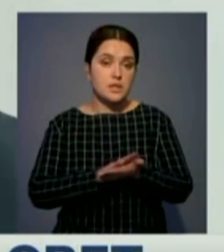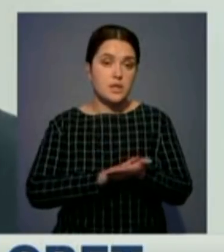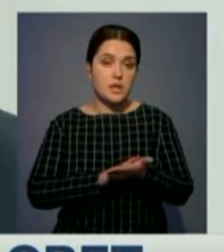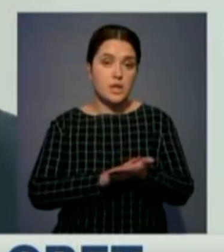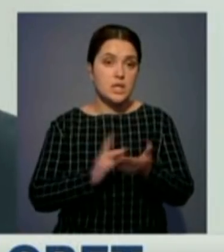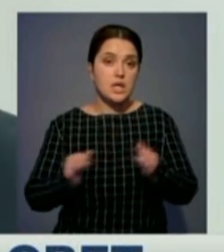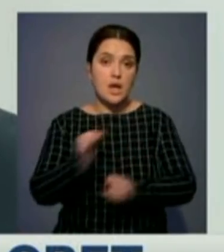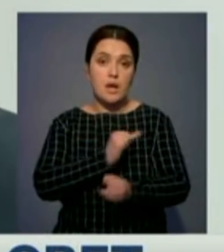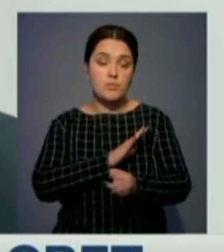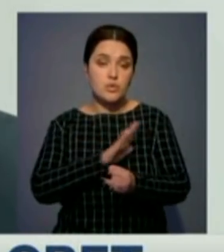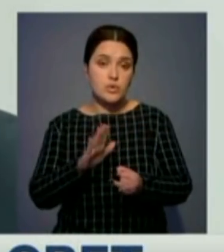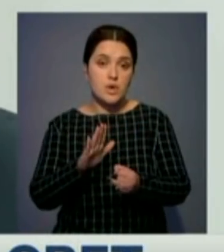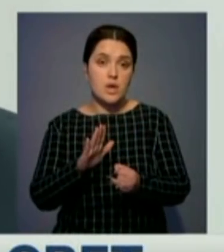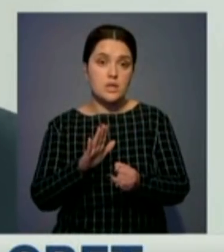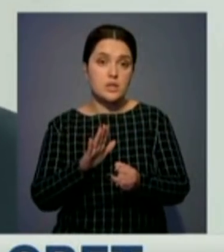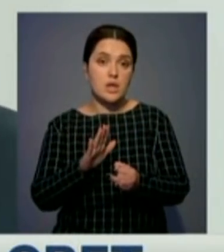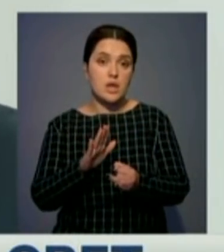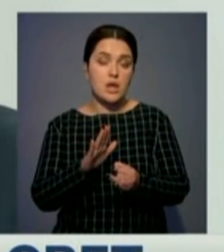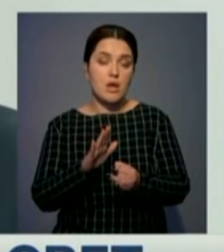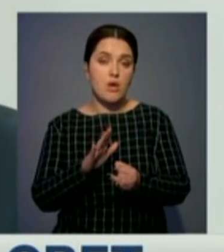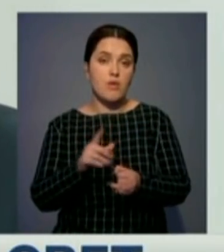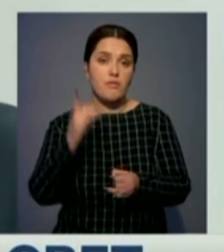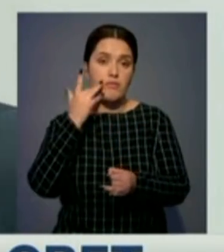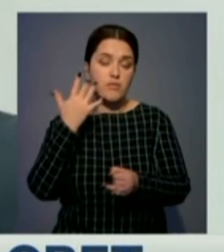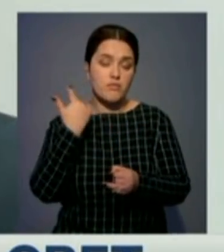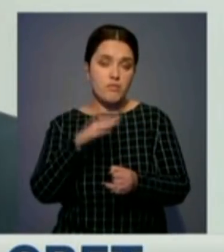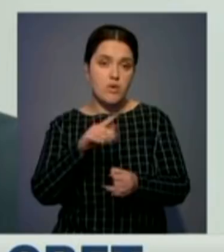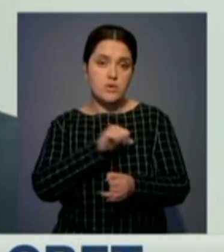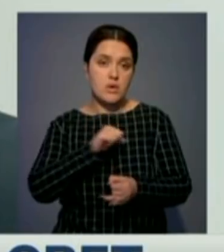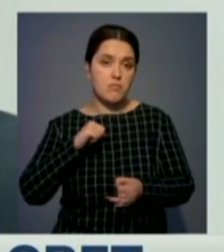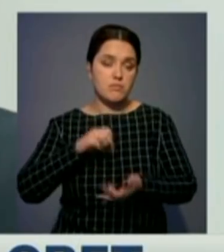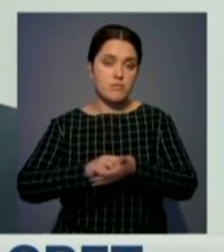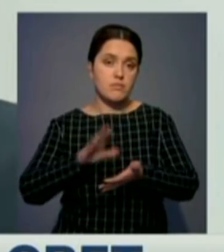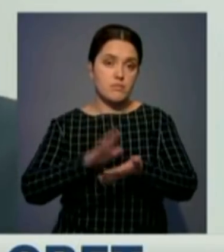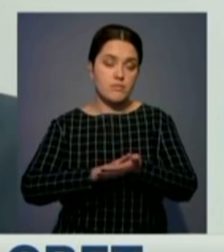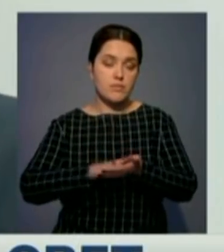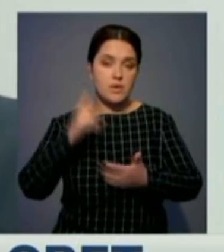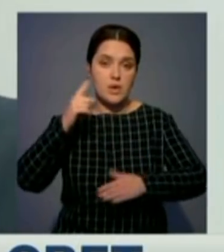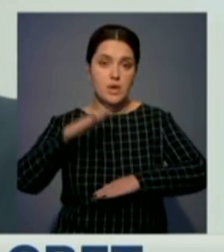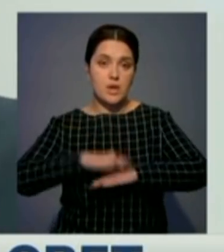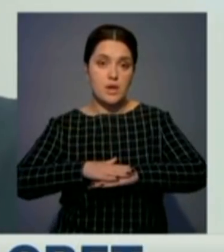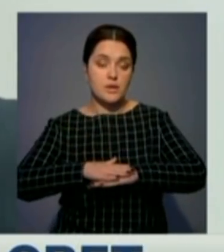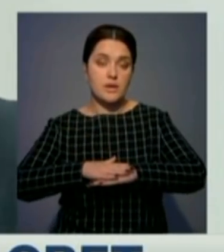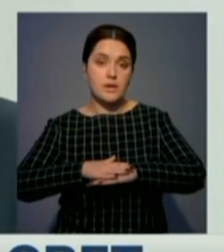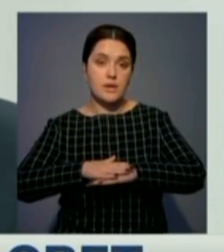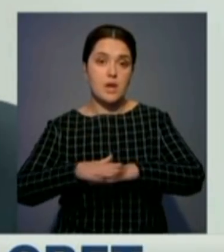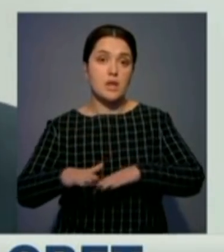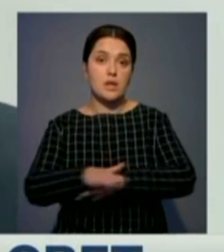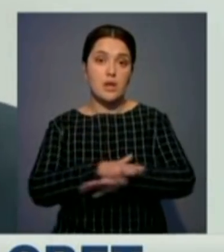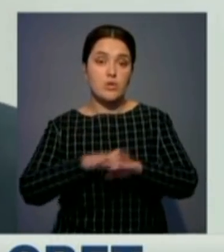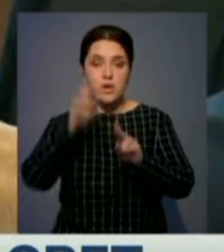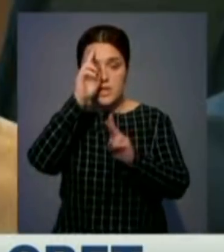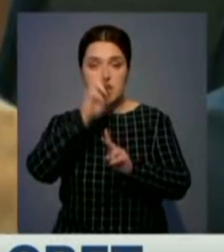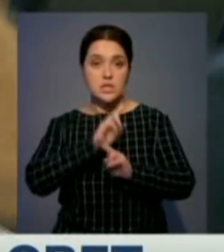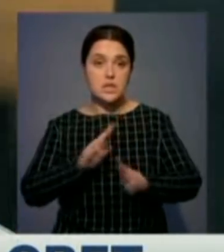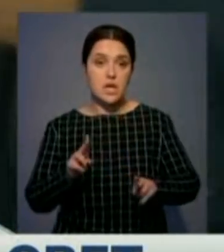не обсуждается. Вообще на обсуждение монополистами это вообще не выносится. Поэтому народ зачастую просто не